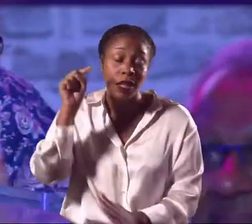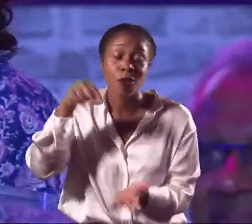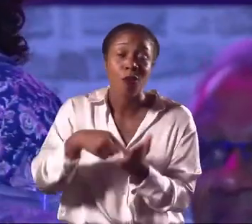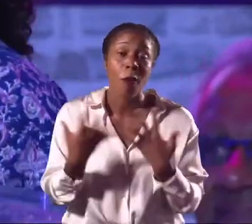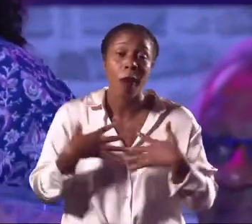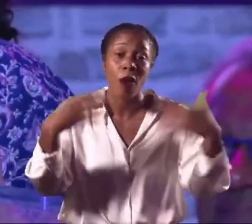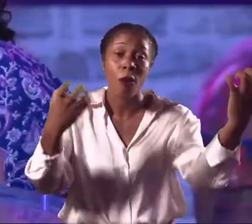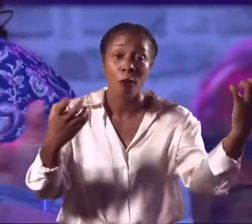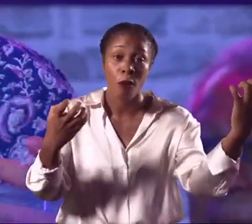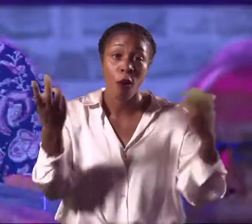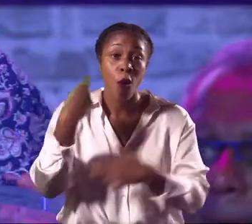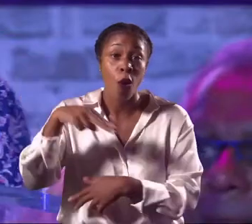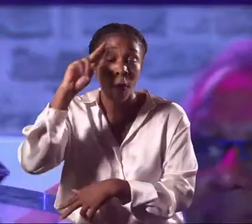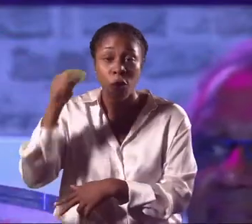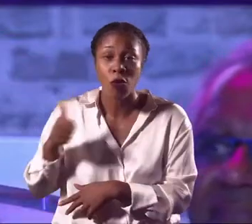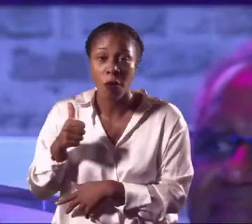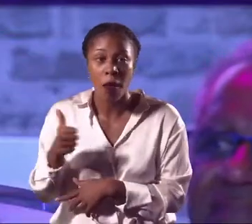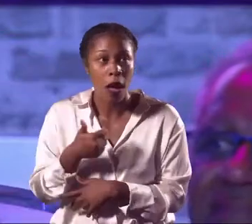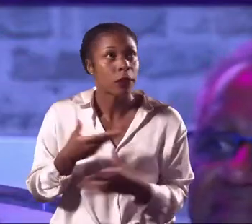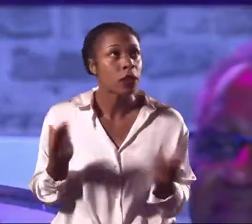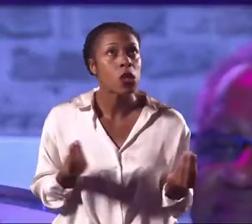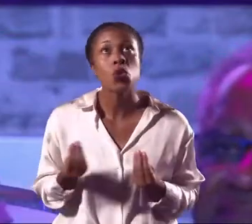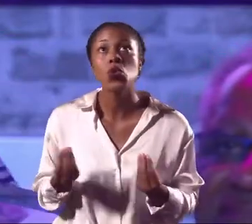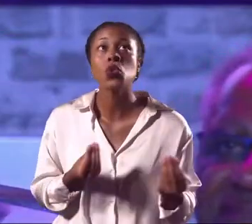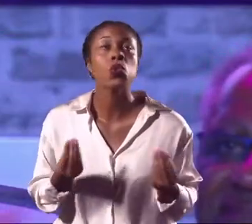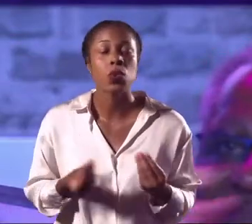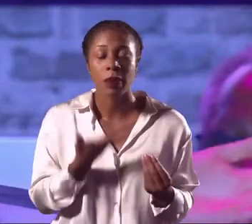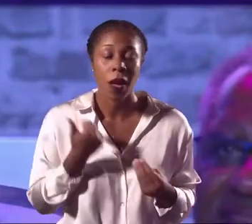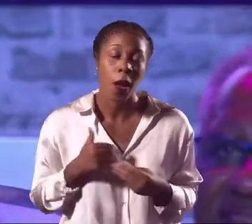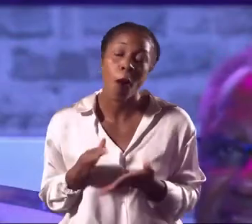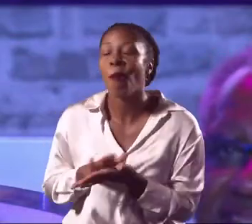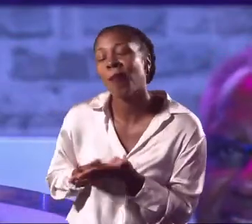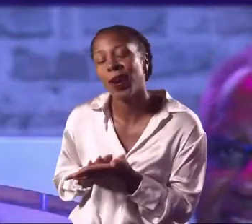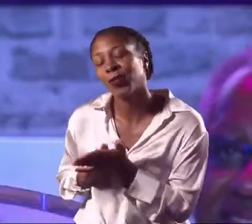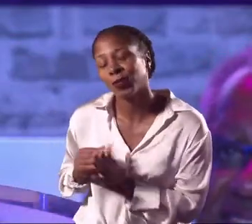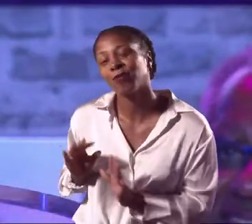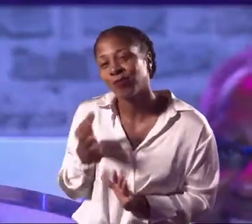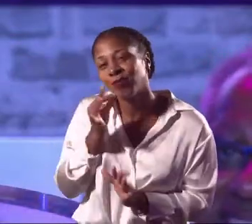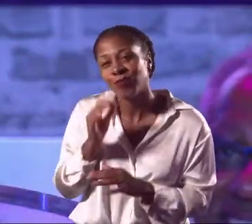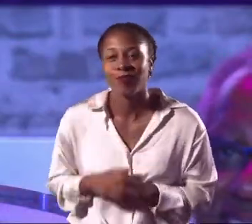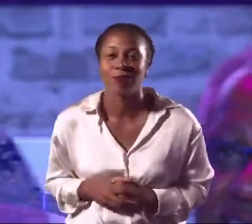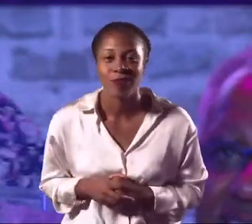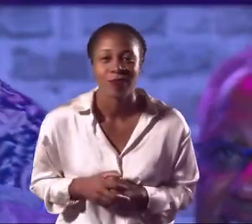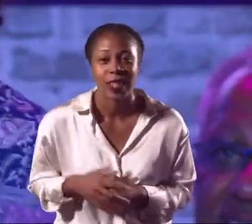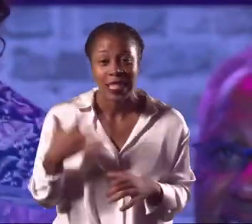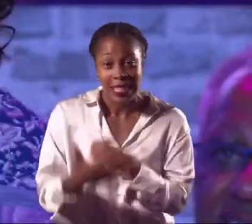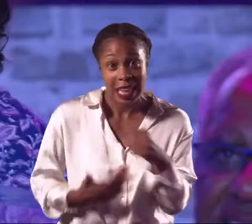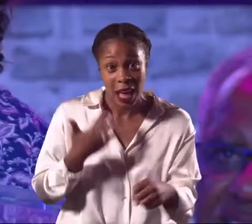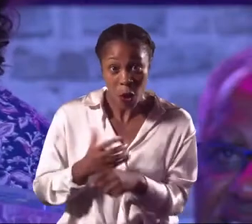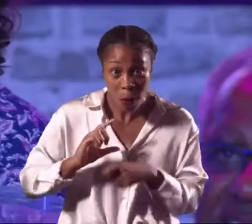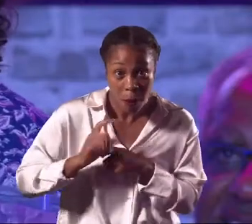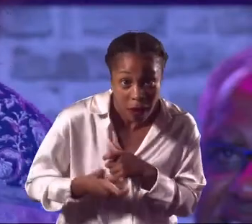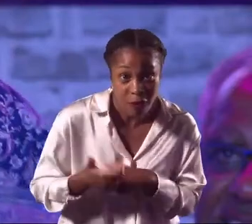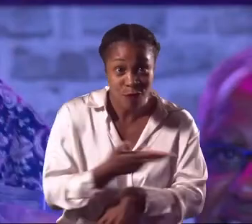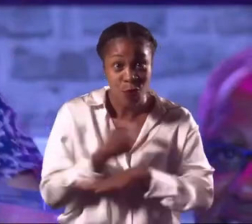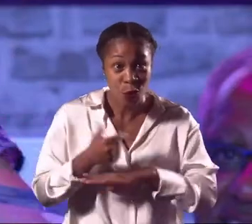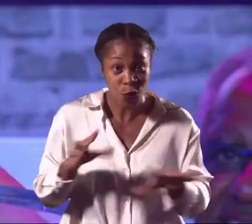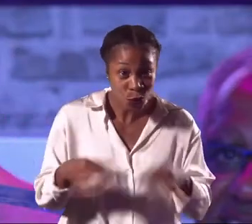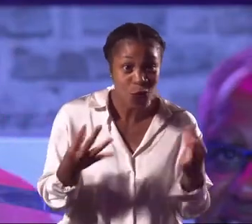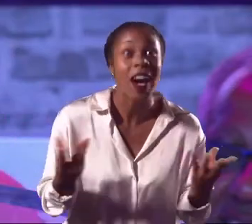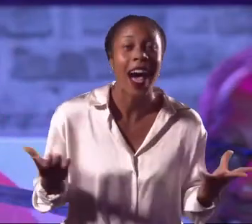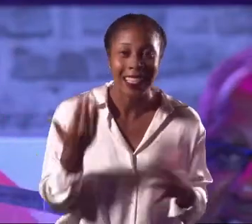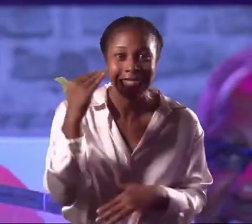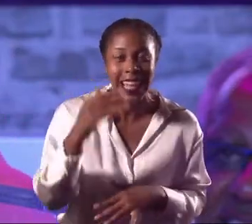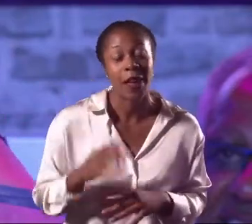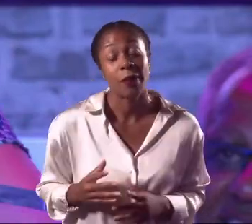il n'avait pas encore trouvé le chemin. Il faut l'excuser, attendez. Au bout de 5 ans, trouver le chemin de son bureau, il ne faut pas déconner quand même. Et